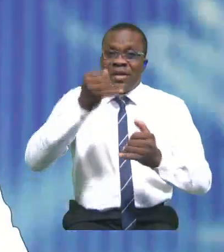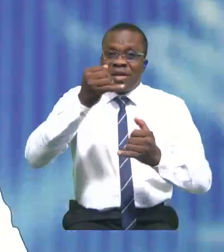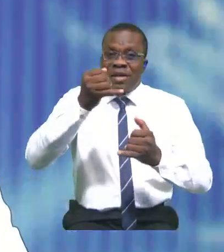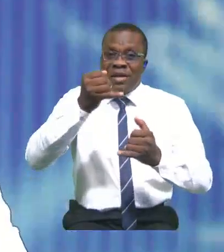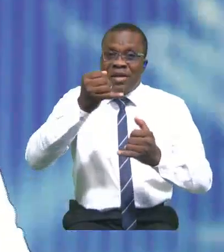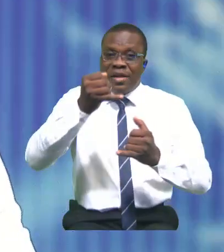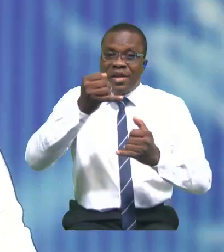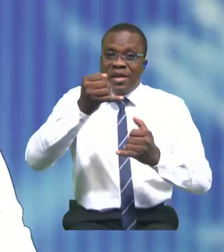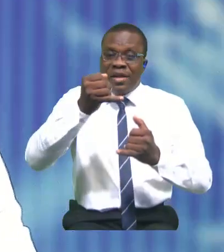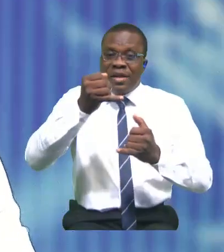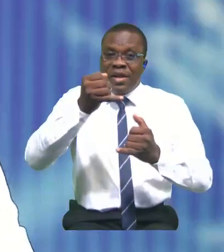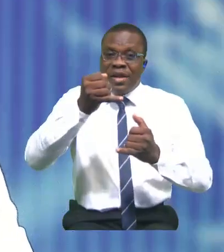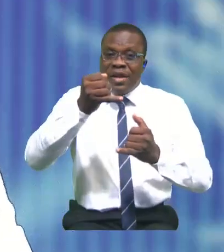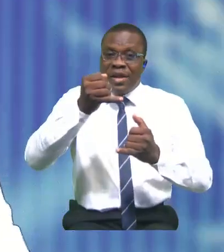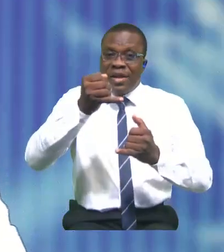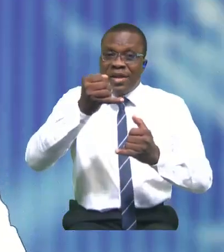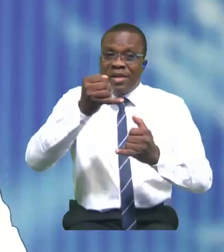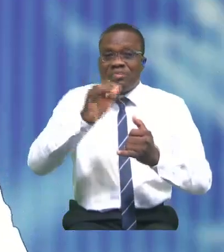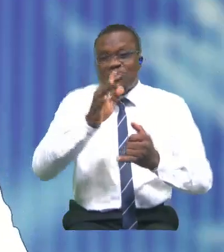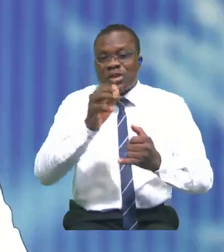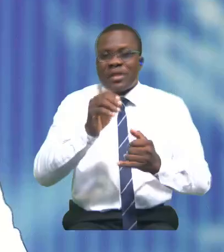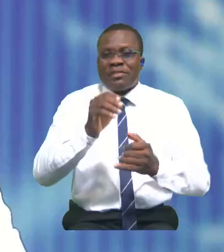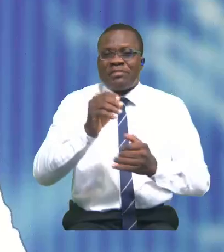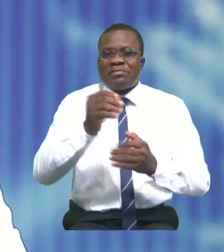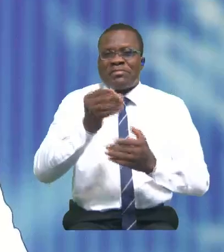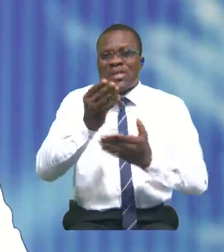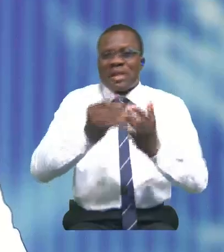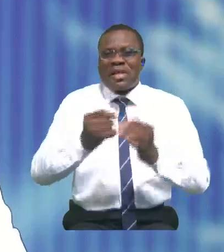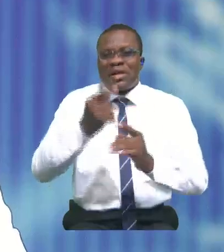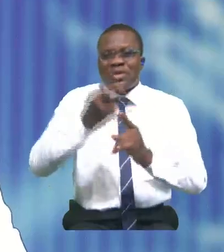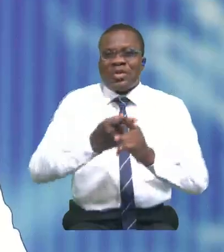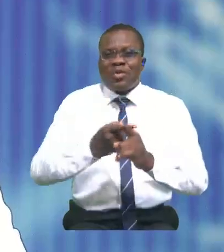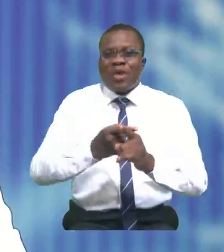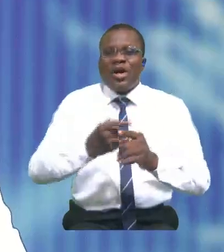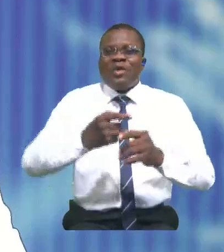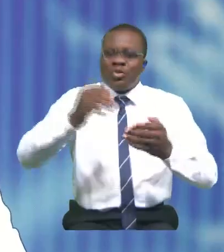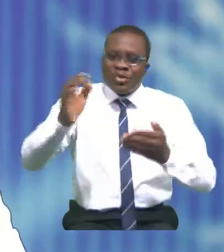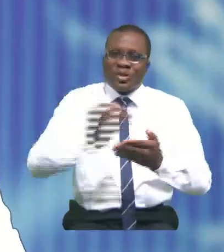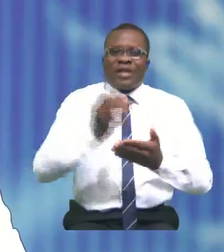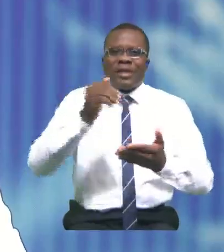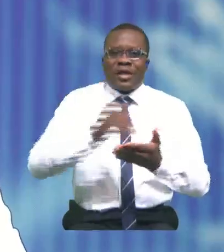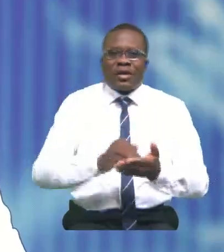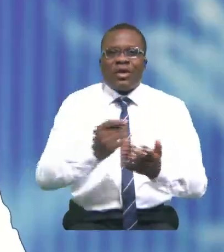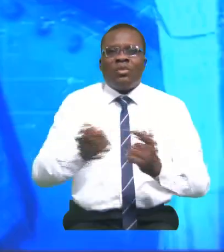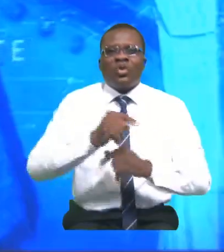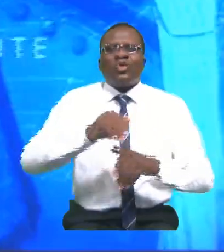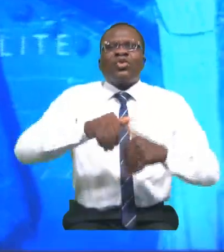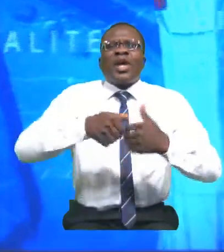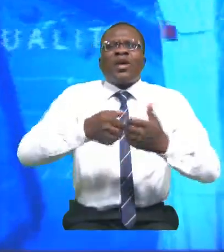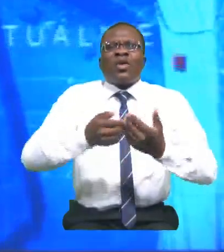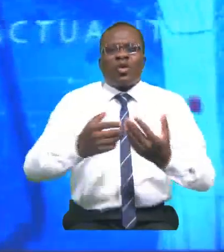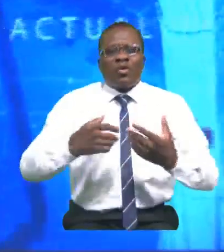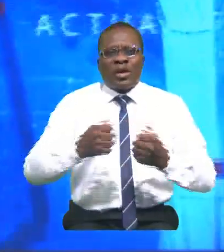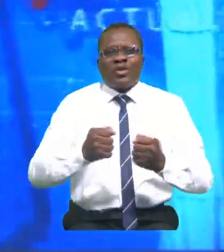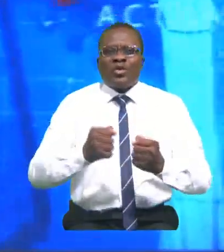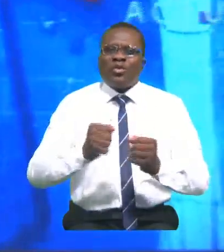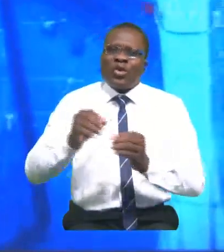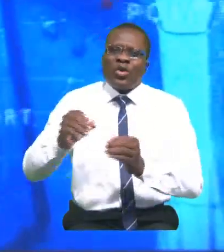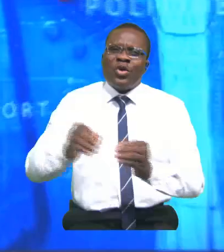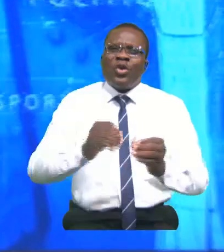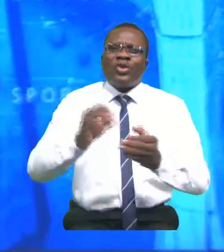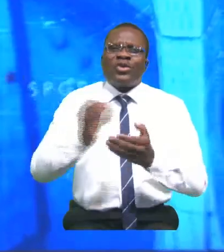de peut-être dans quelques mois pour faire ce ce grand concert public mais aujourd'hui comment se porte la carrière de palé